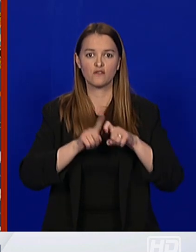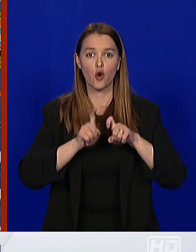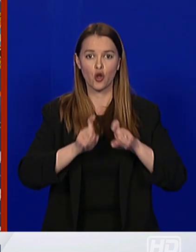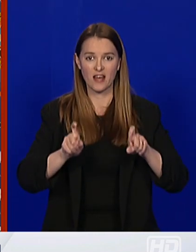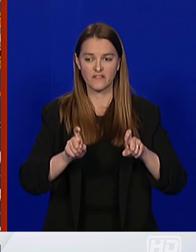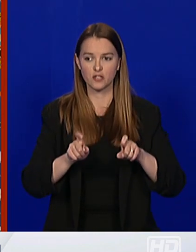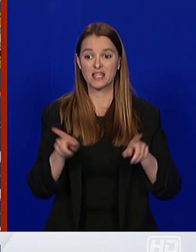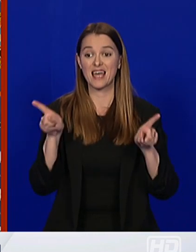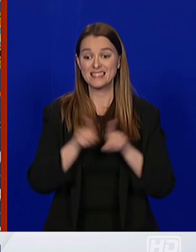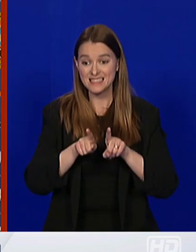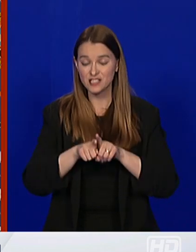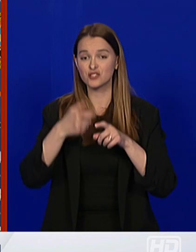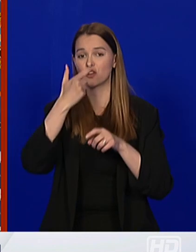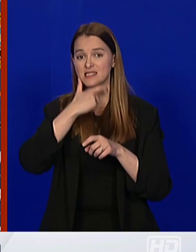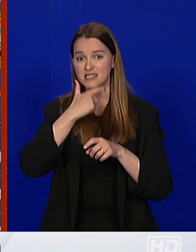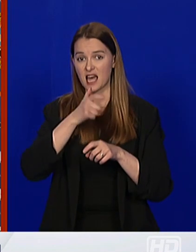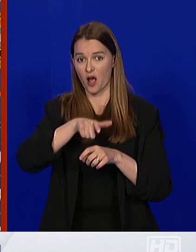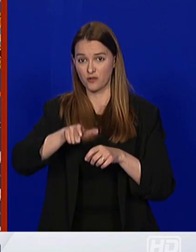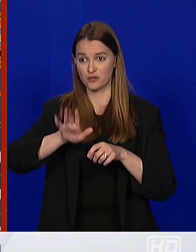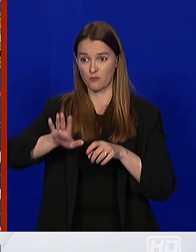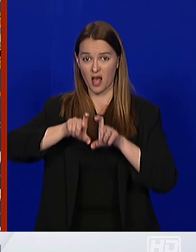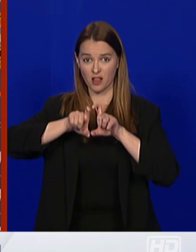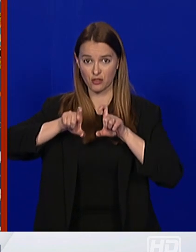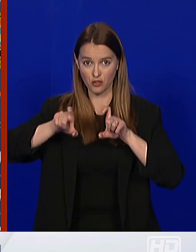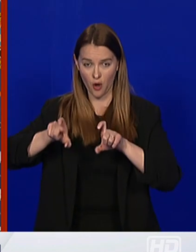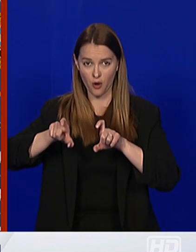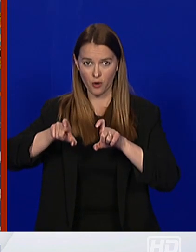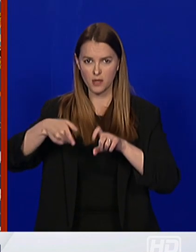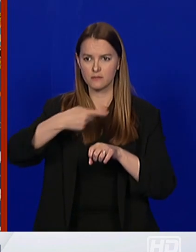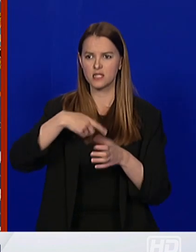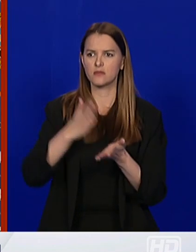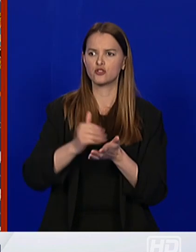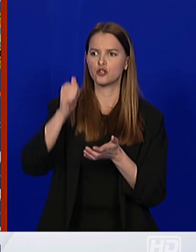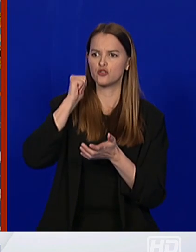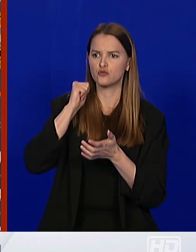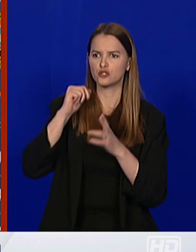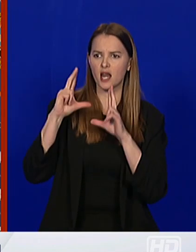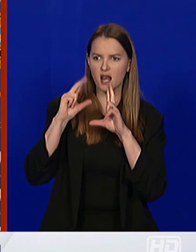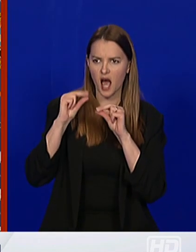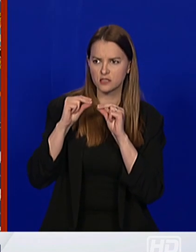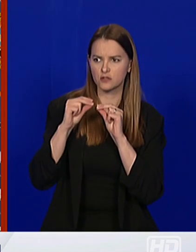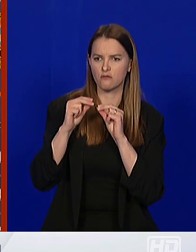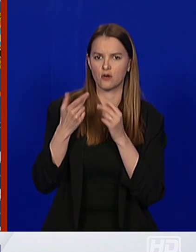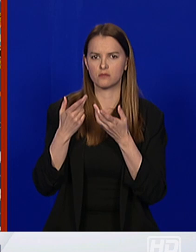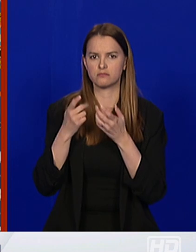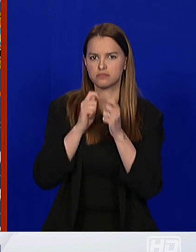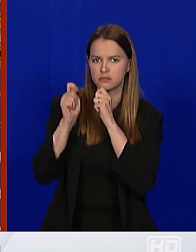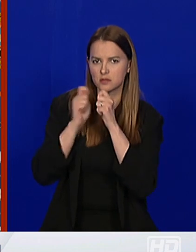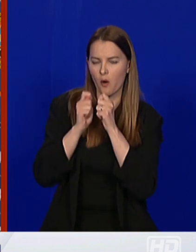i danas u intenzivnom razgovoru i pripremi aktivnosti za